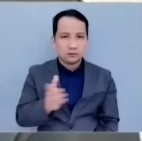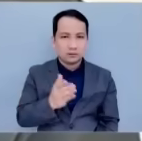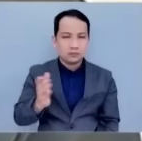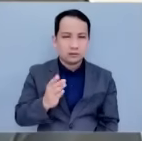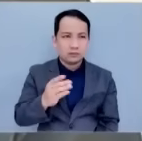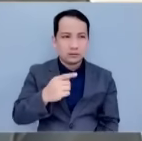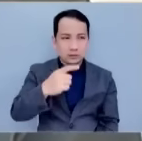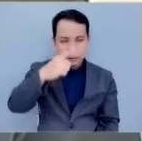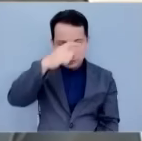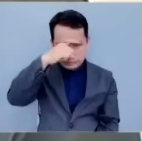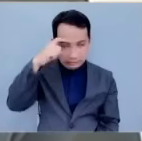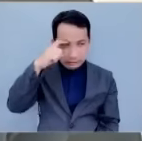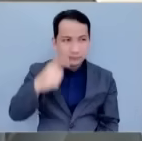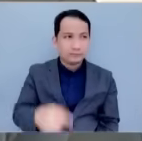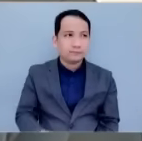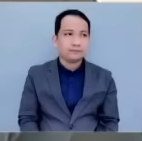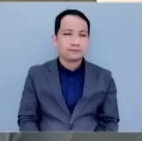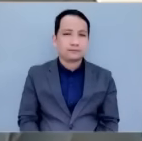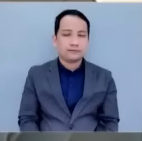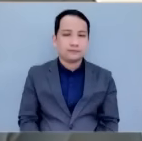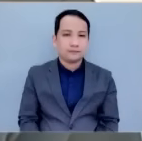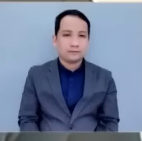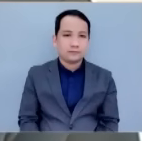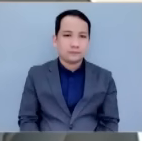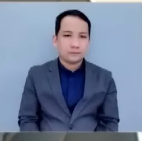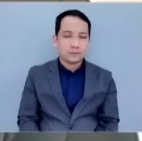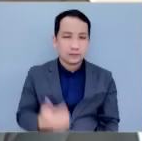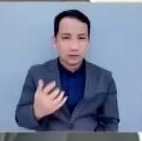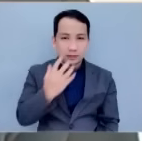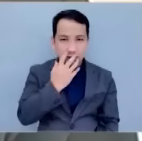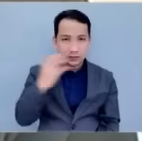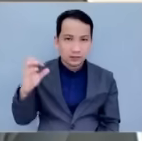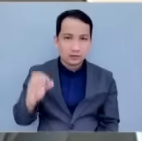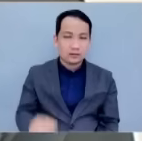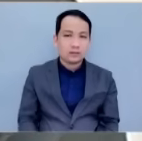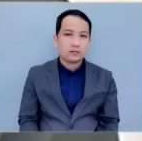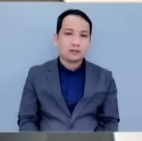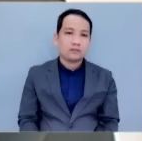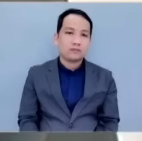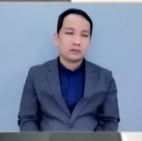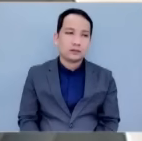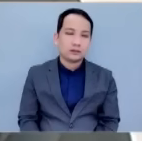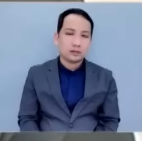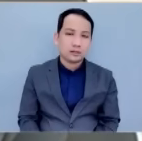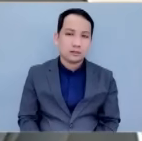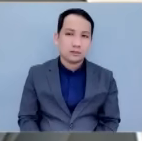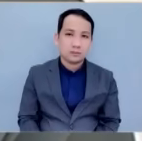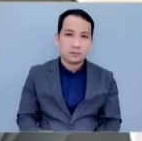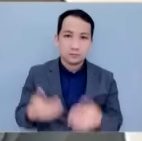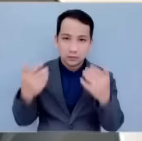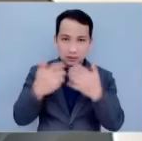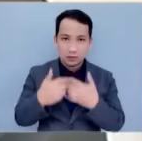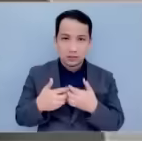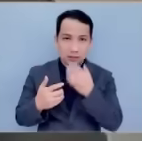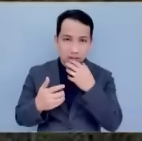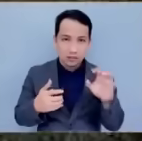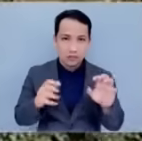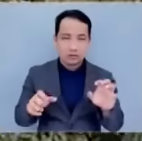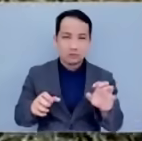Subalit, tag-init naman talaga ngayon. Yun nga lang, maaaring nagsasabay na talaga yung tag-init at